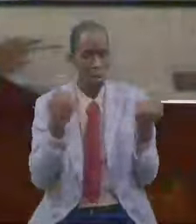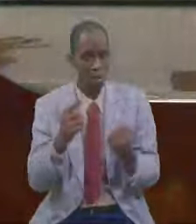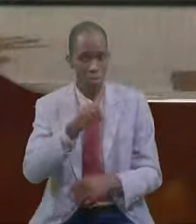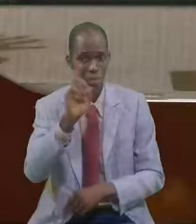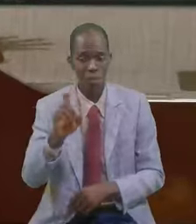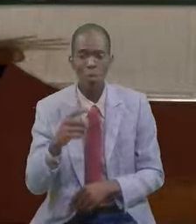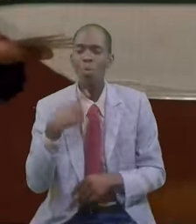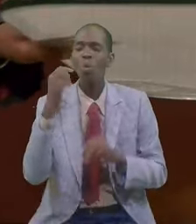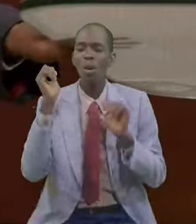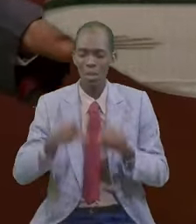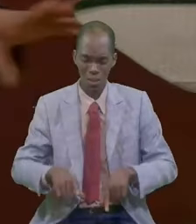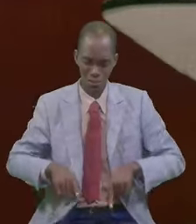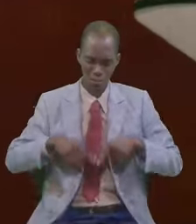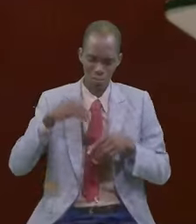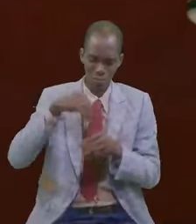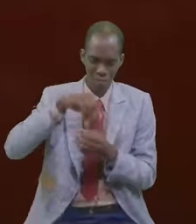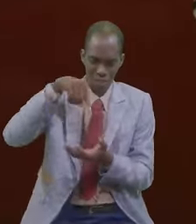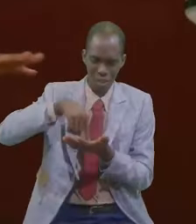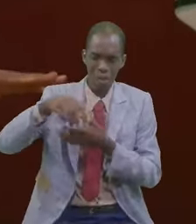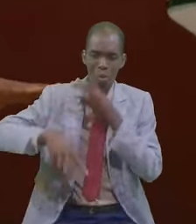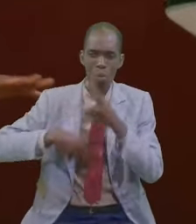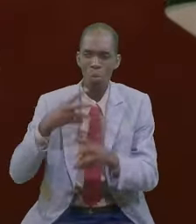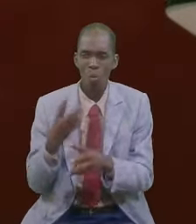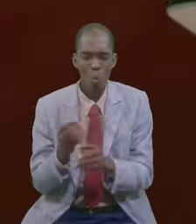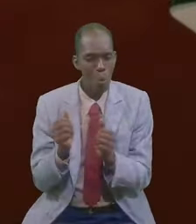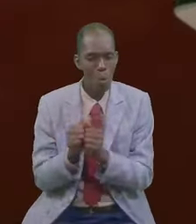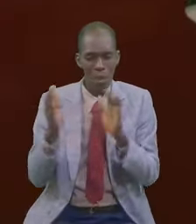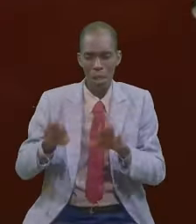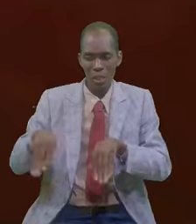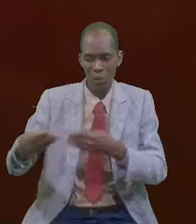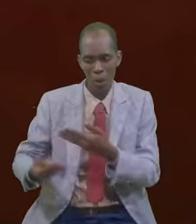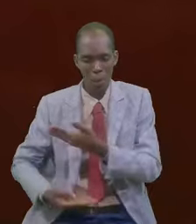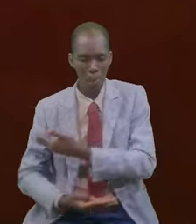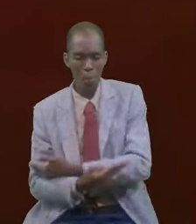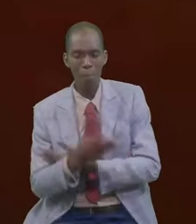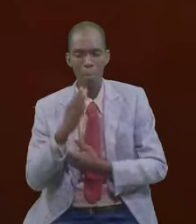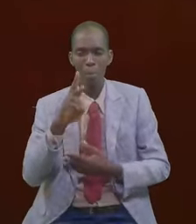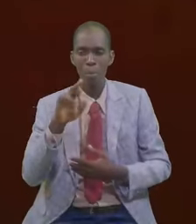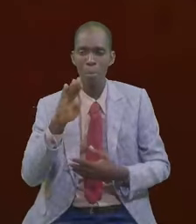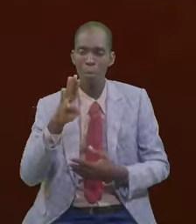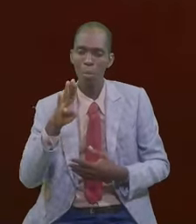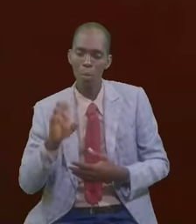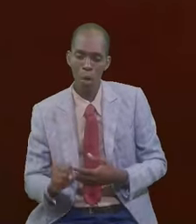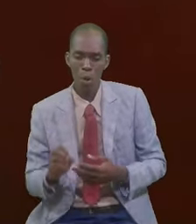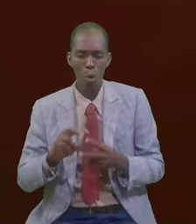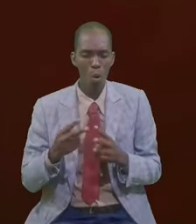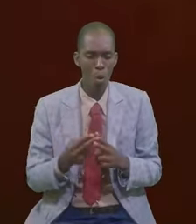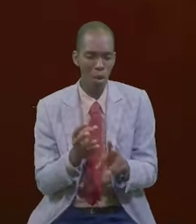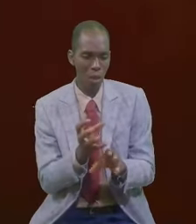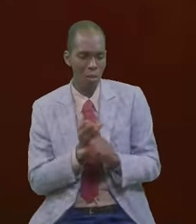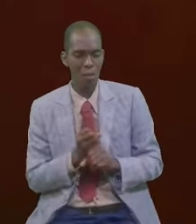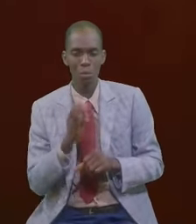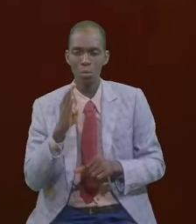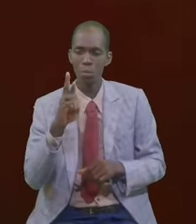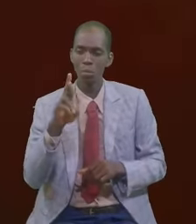péché? Qui peut vivre dans ce monde et ne pas donner la corruption et accepter la corruption? Pour eux, c'est